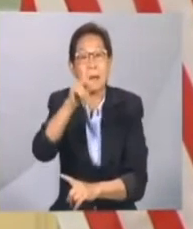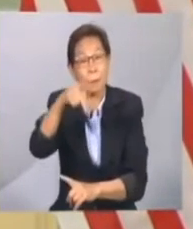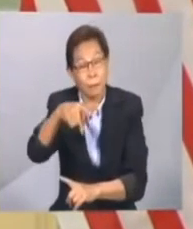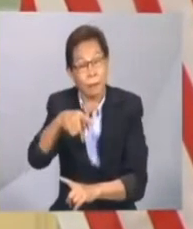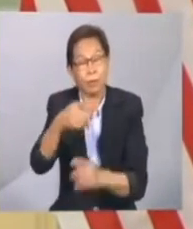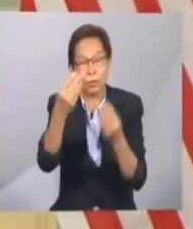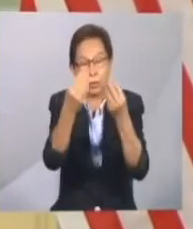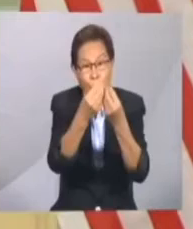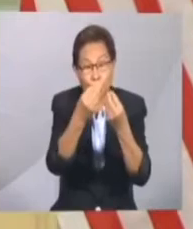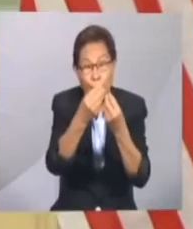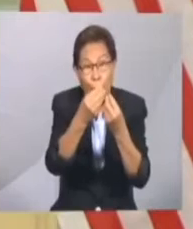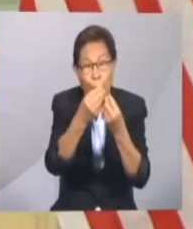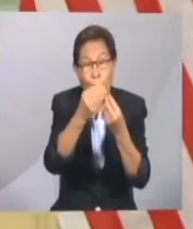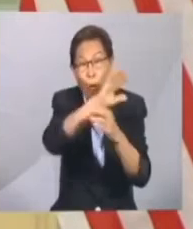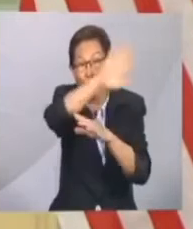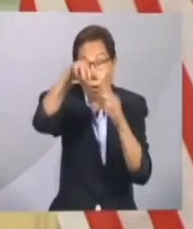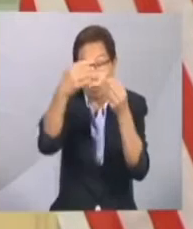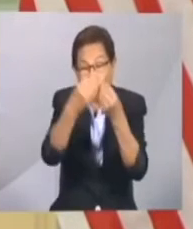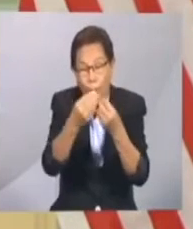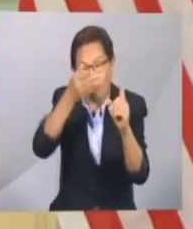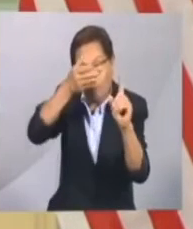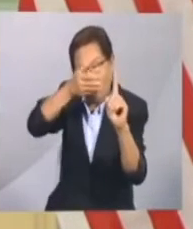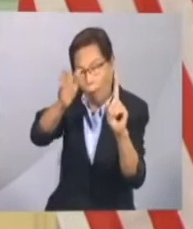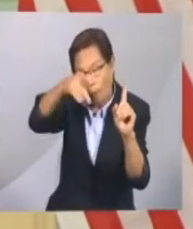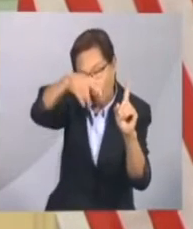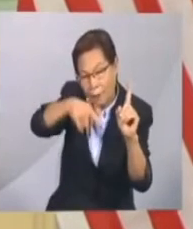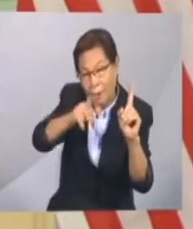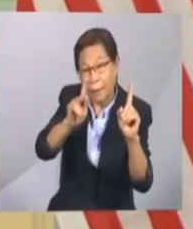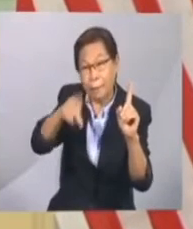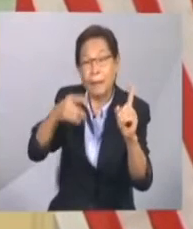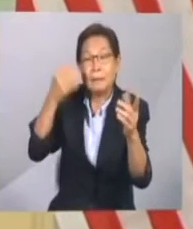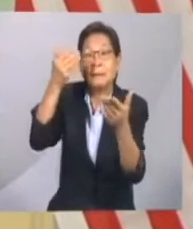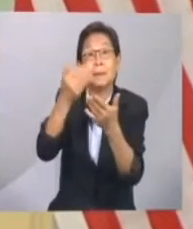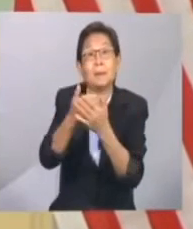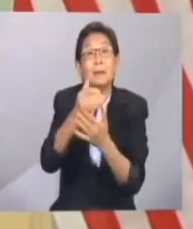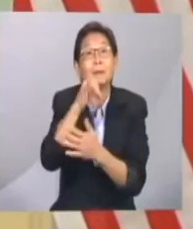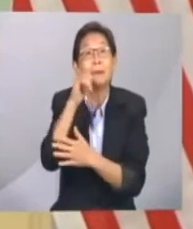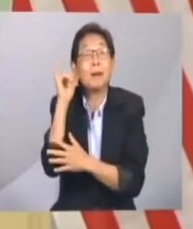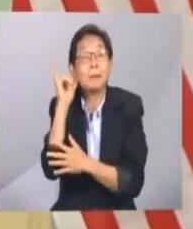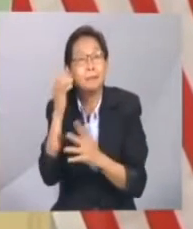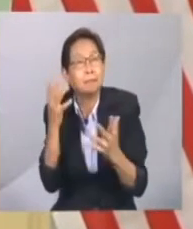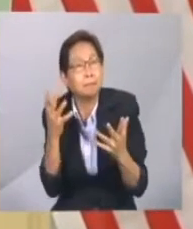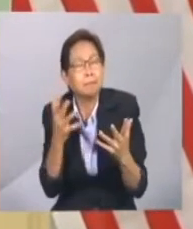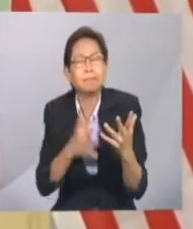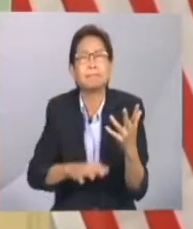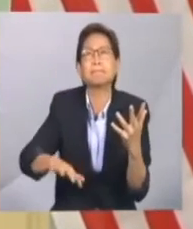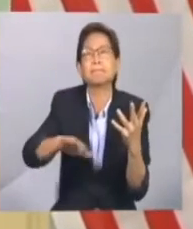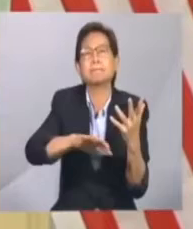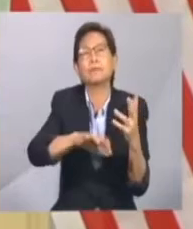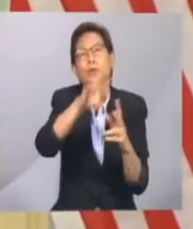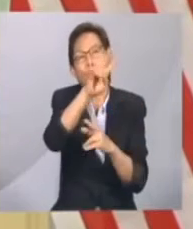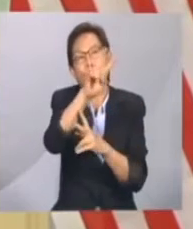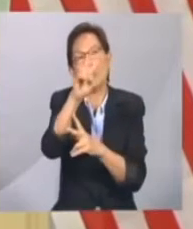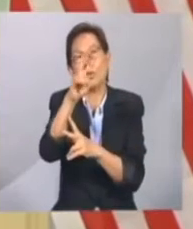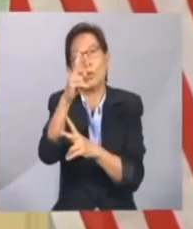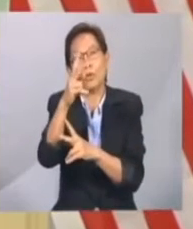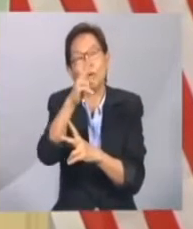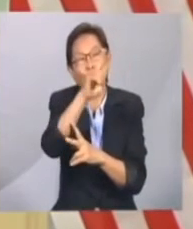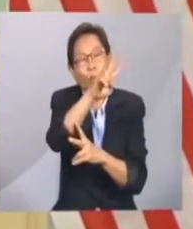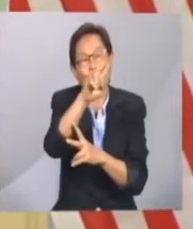Jumlah tangkapan kumulatif ingkar PKP sehingga semalam adalah seramai